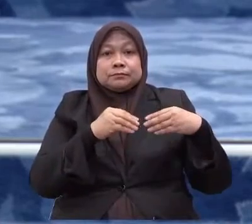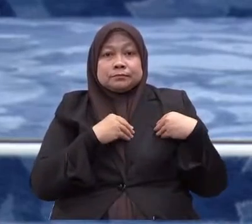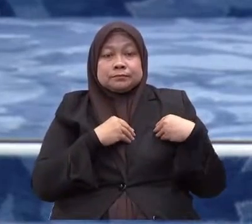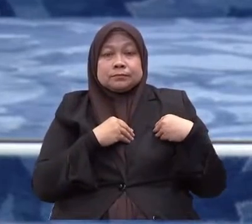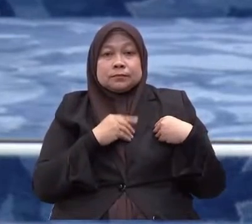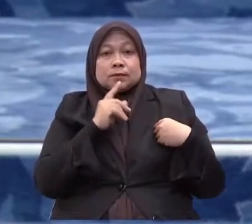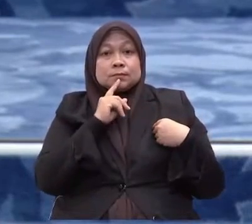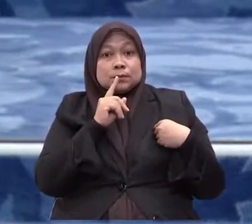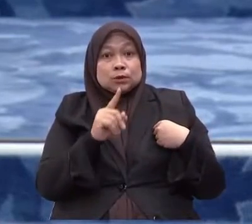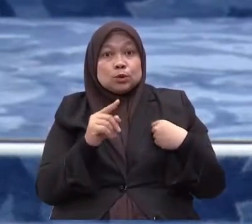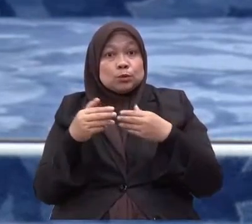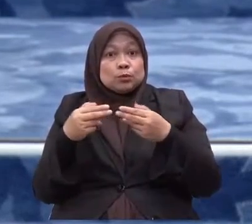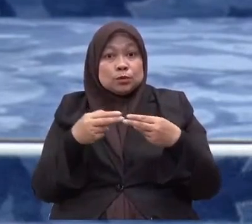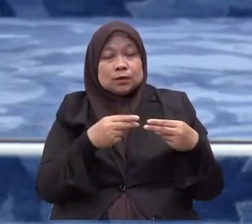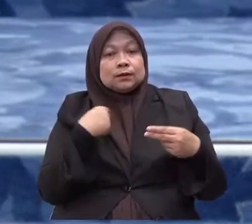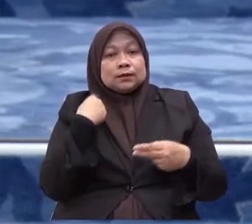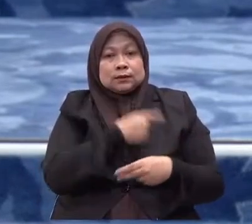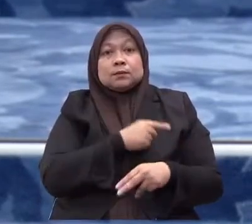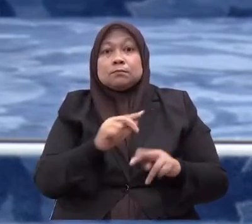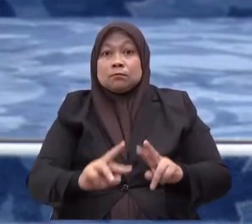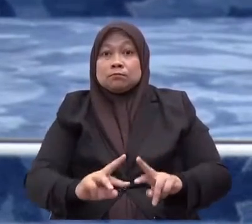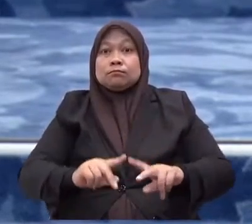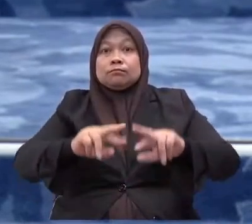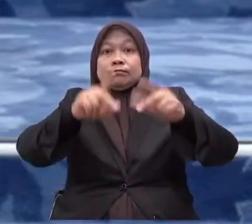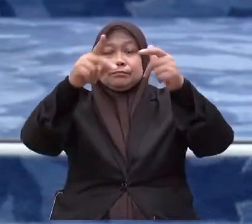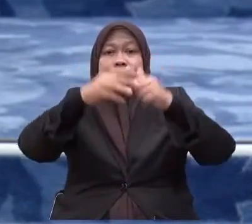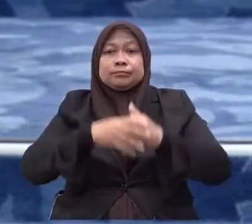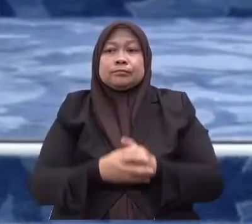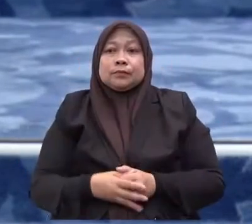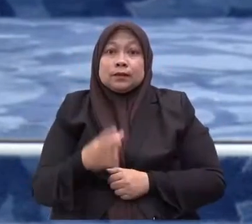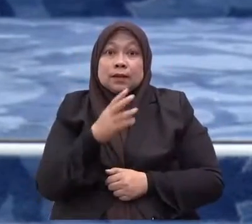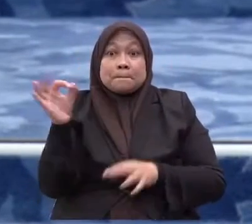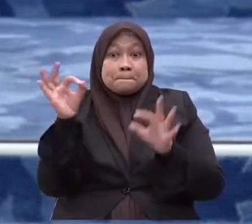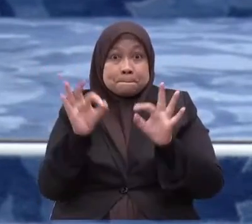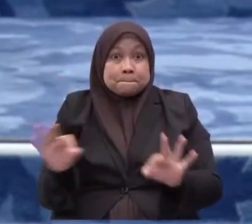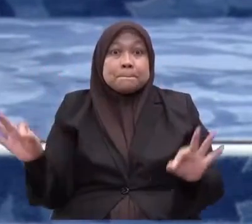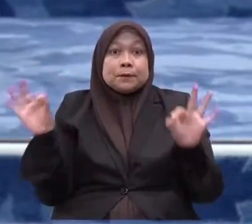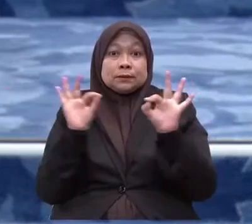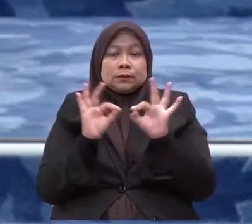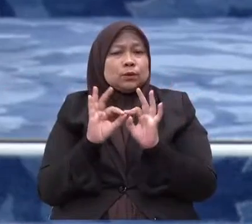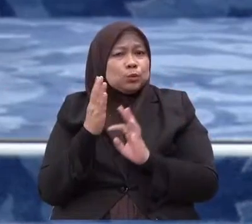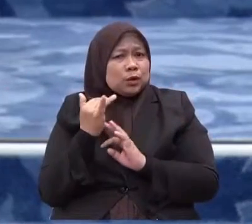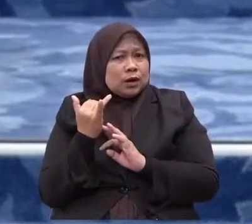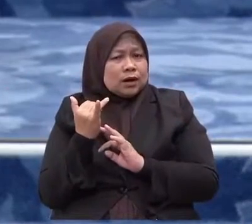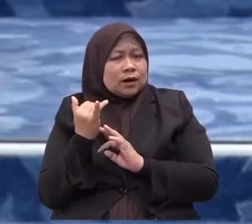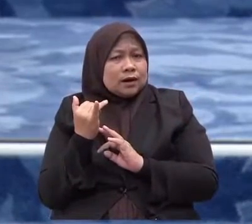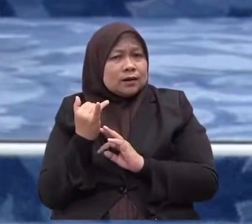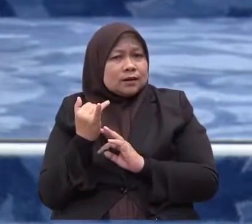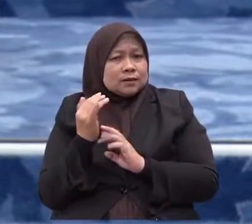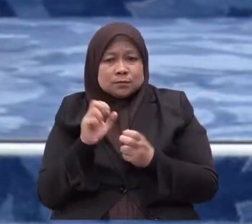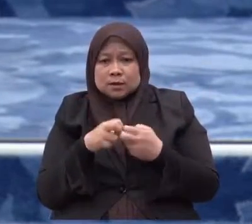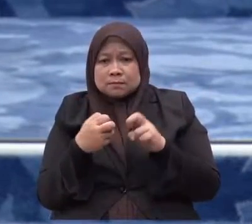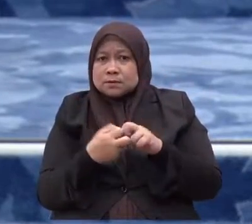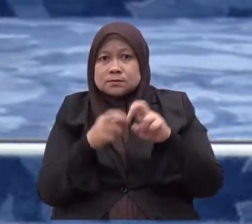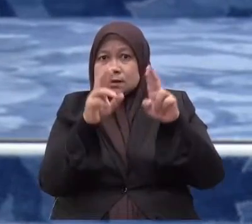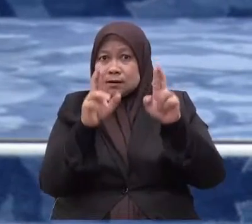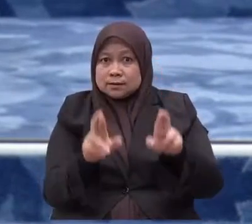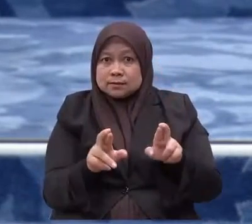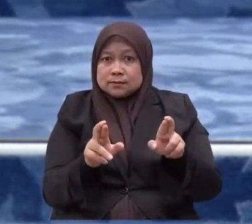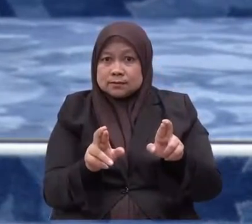bahwa hubungan kita itu dapat ditingkatkan dan ini penting karena rakyat